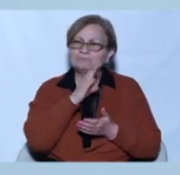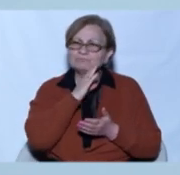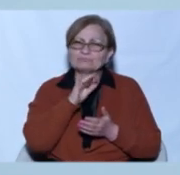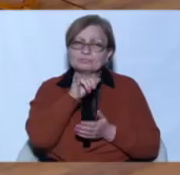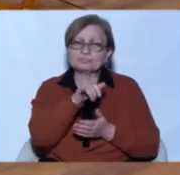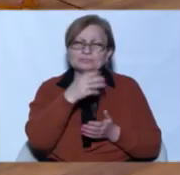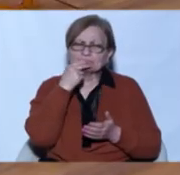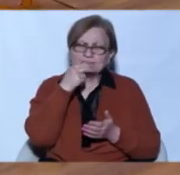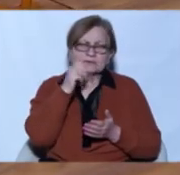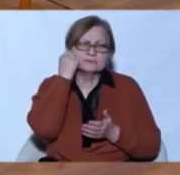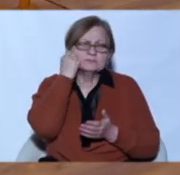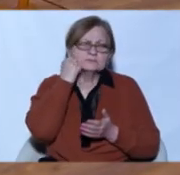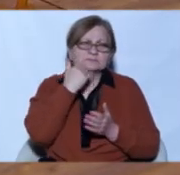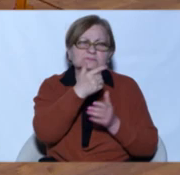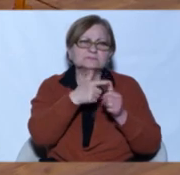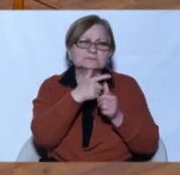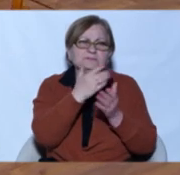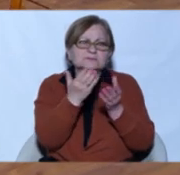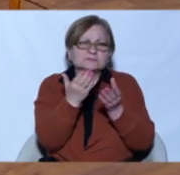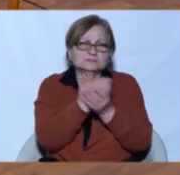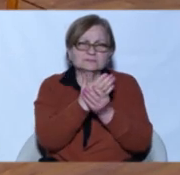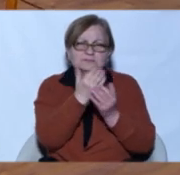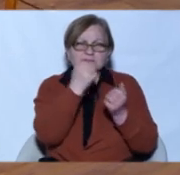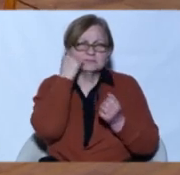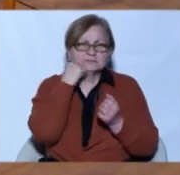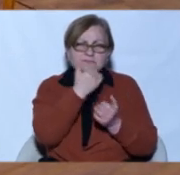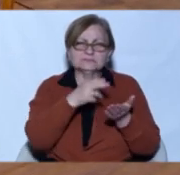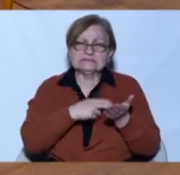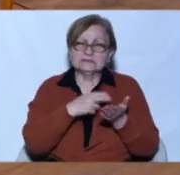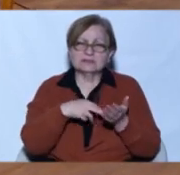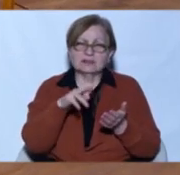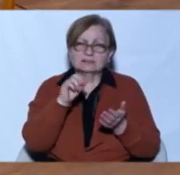ნაქონი, დედის სახელთან დაკავშირებული დედაენის